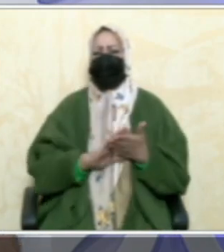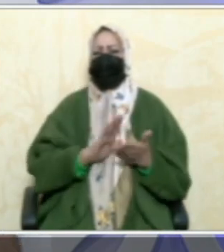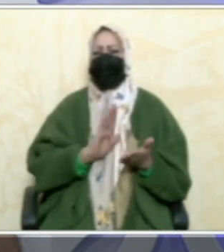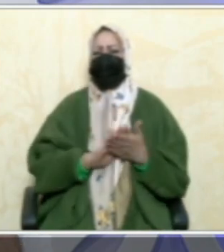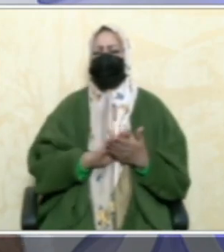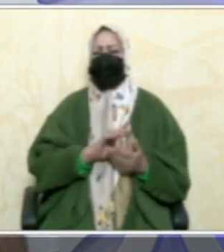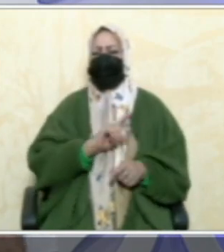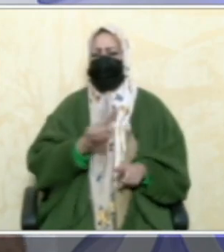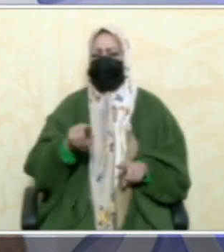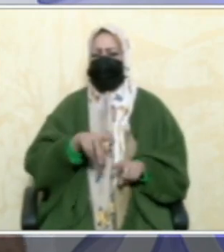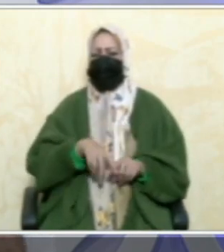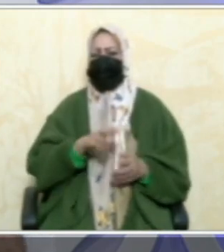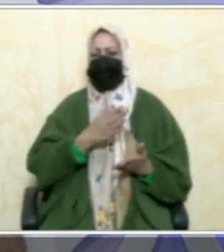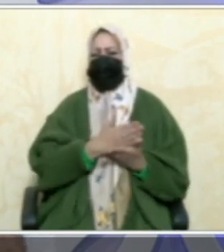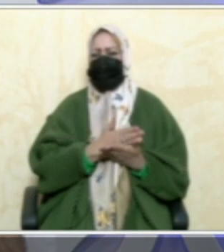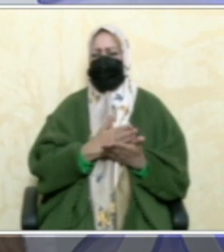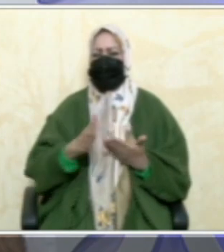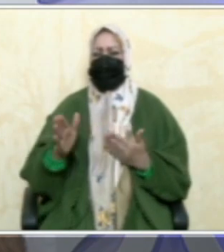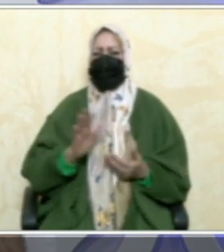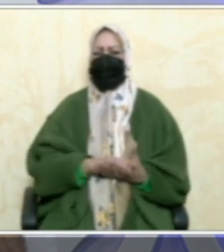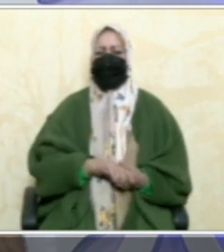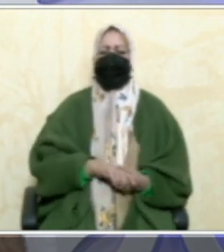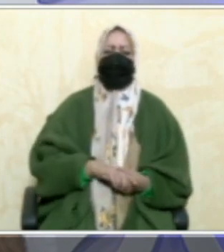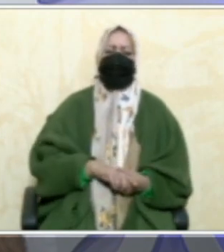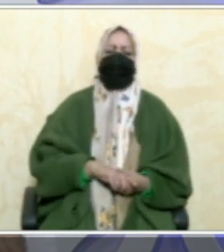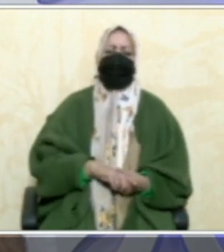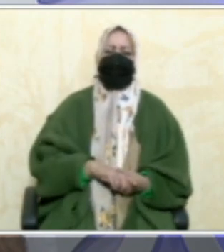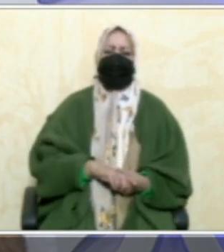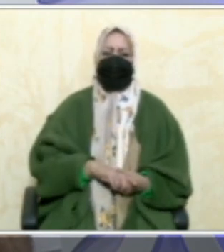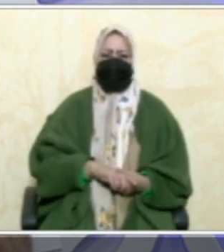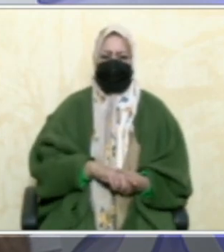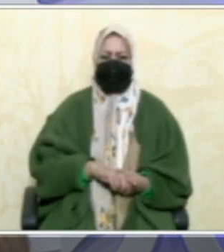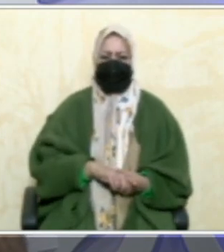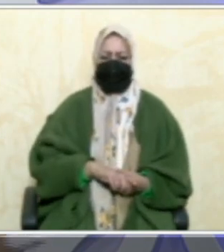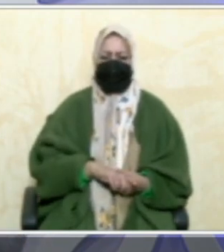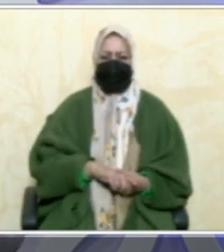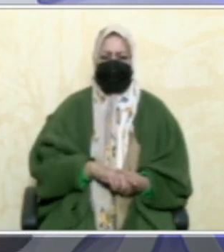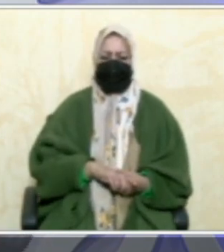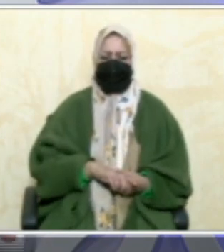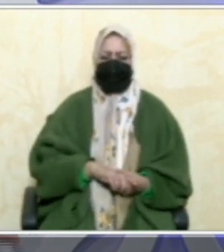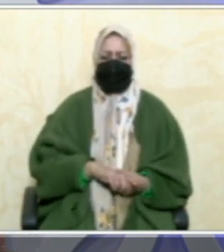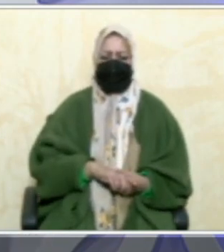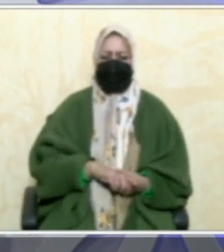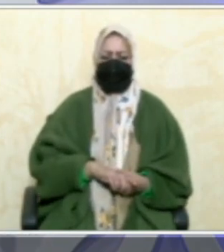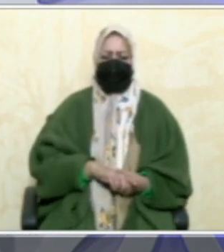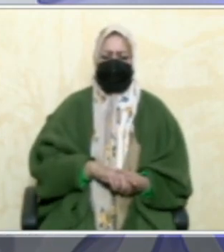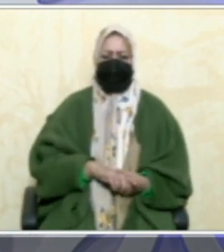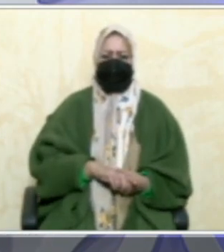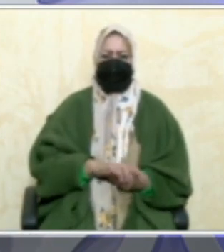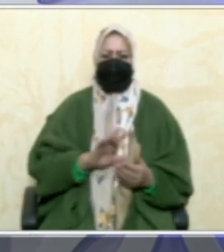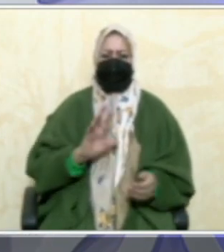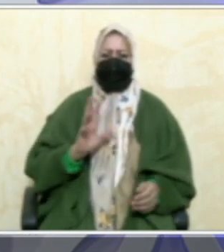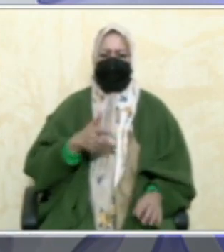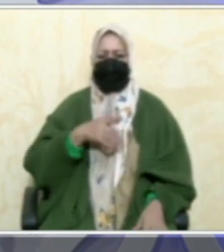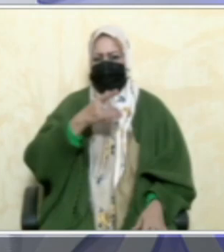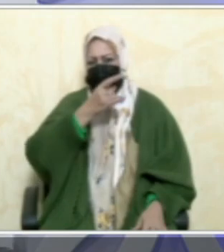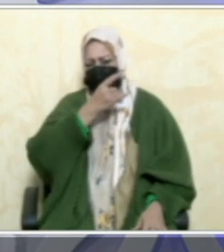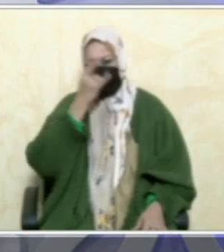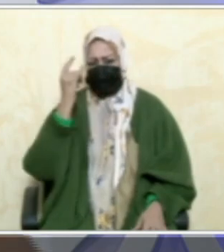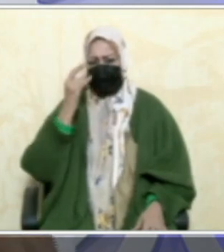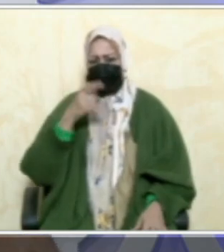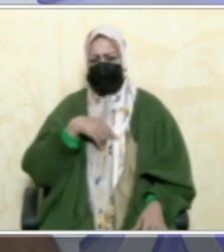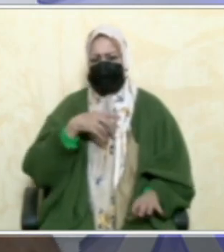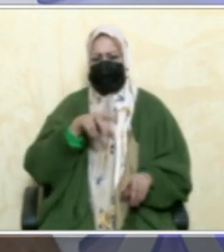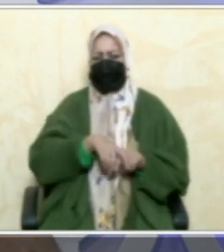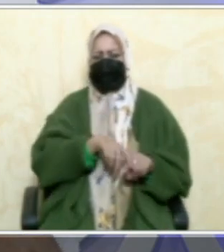ناس متنفذة في الزاوية أمنية، جهات أمنية، هم الظلم الذين يسببون هذه المشاكل. فلو